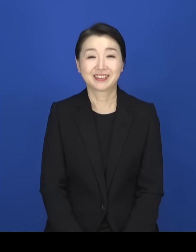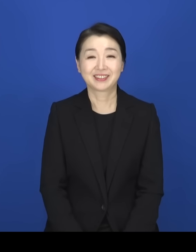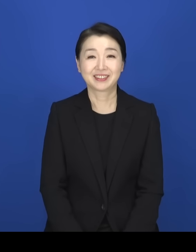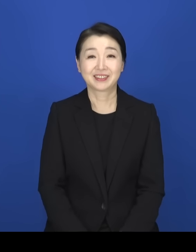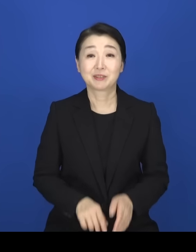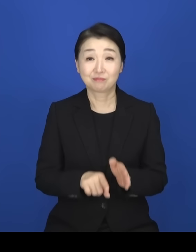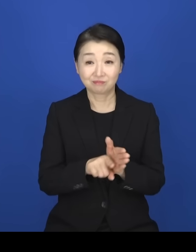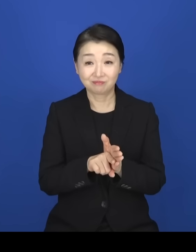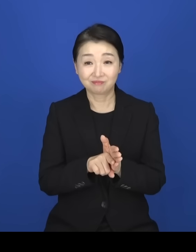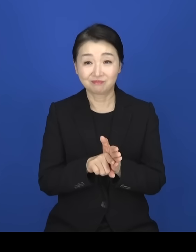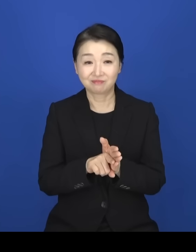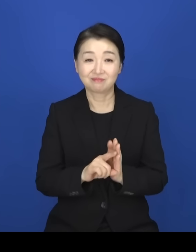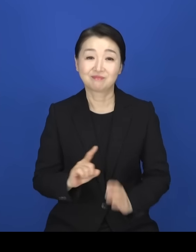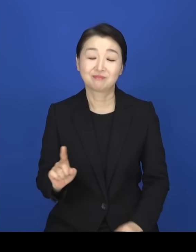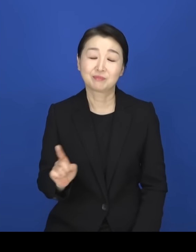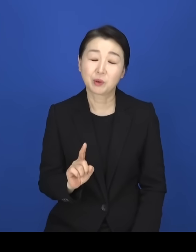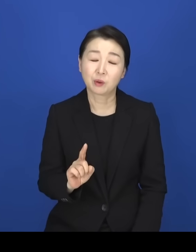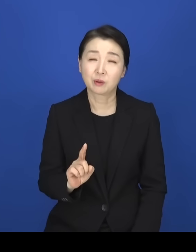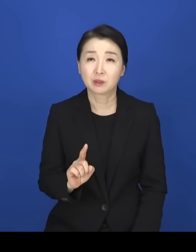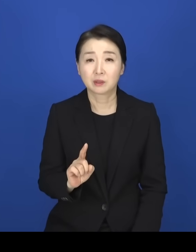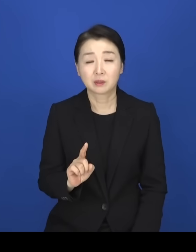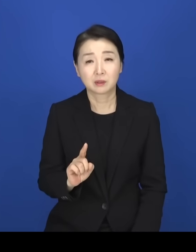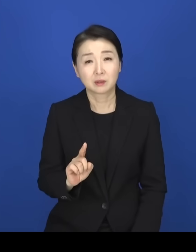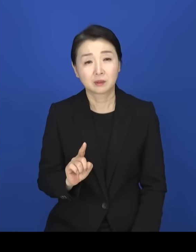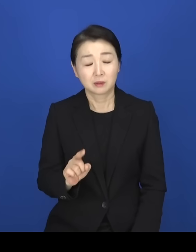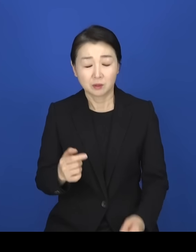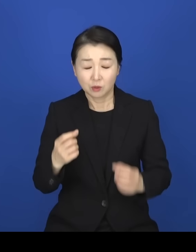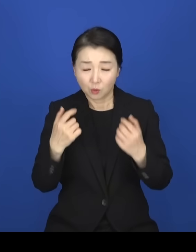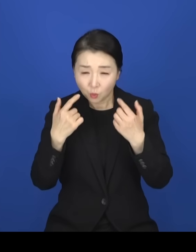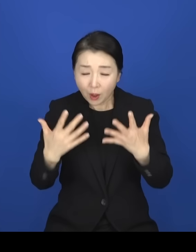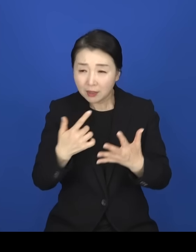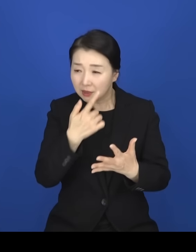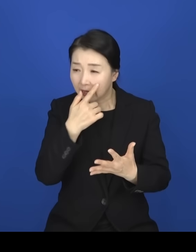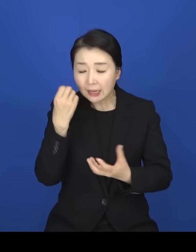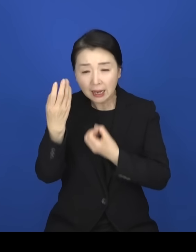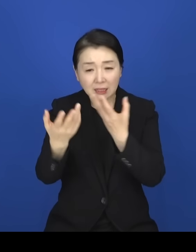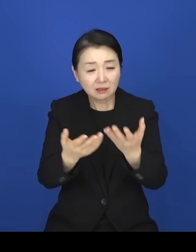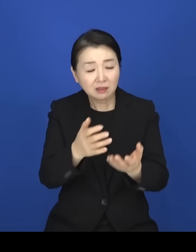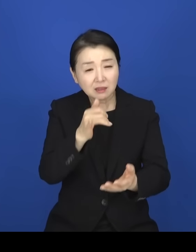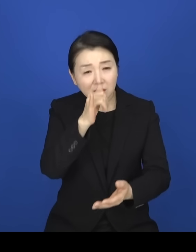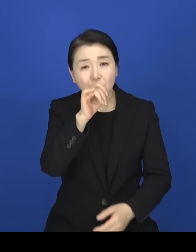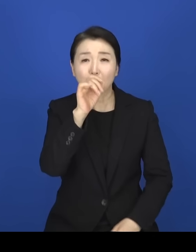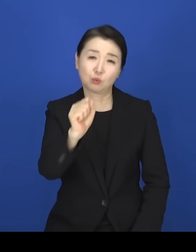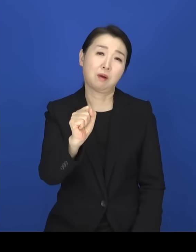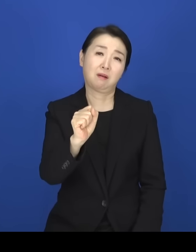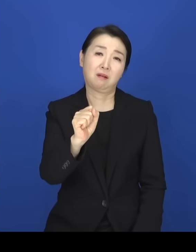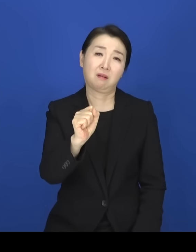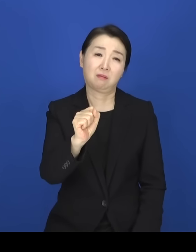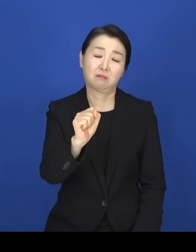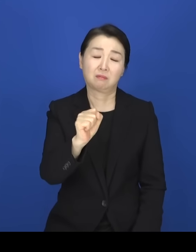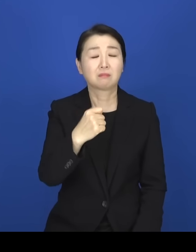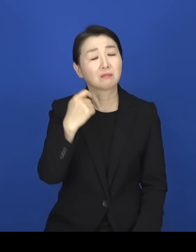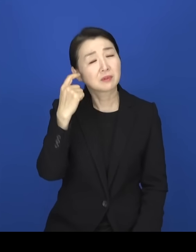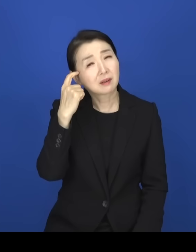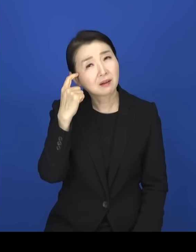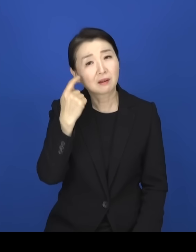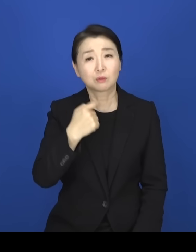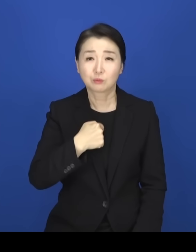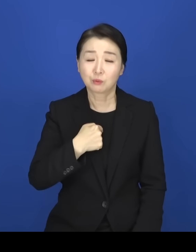좀 임팩트 있는 이야기를 좀 할 수 있었으면 좋겠다. 네. 뭐 큰 간증거리가 있었으면 좋겠다. 네, 네.